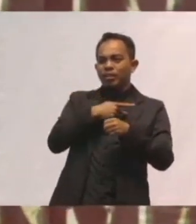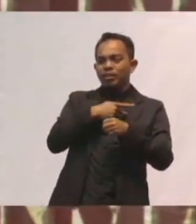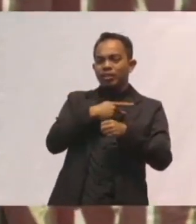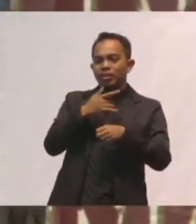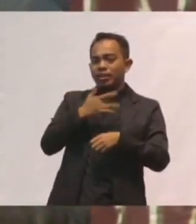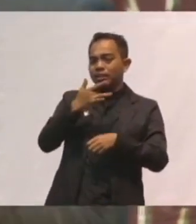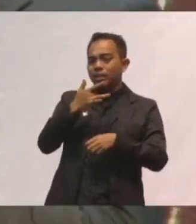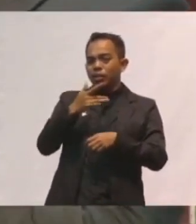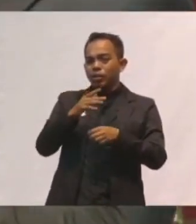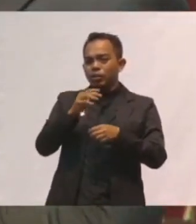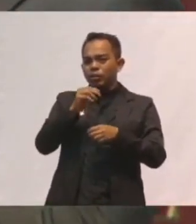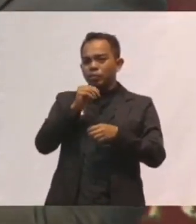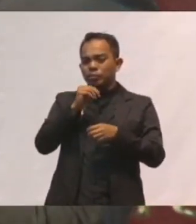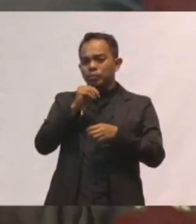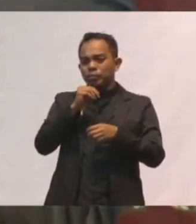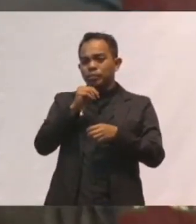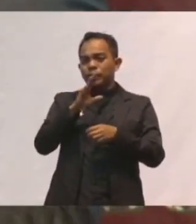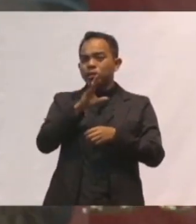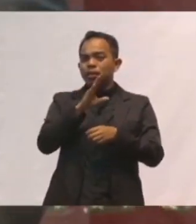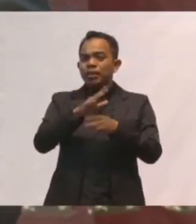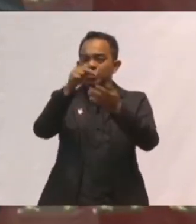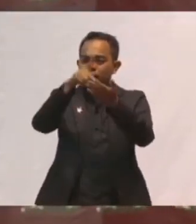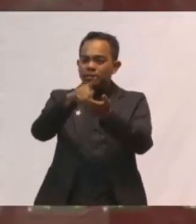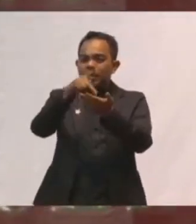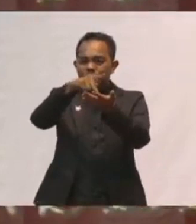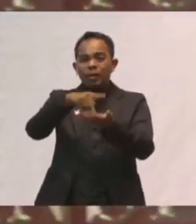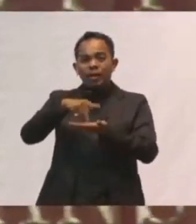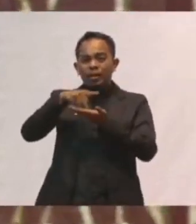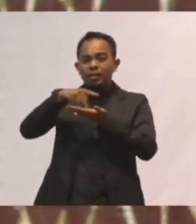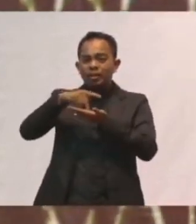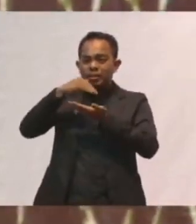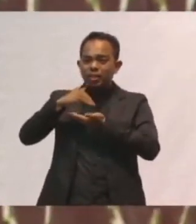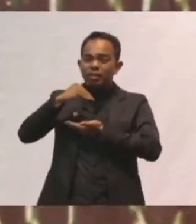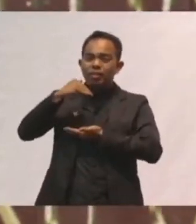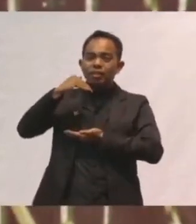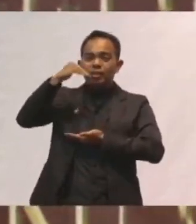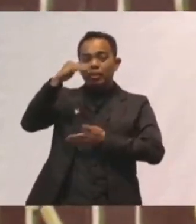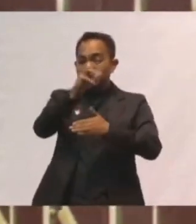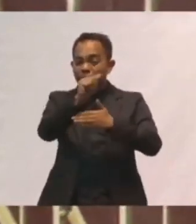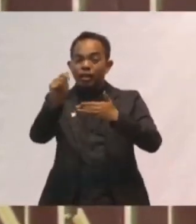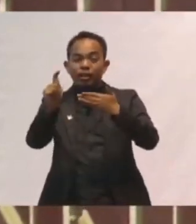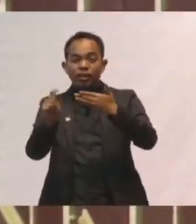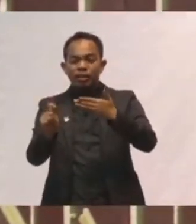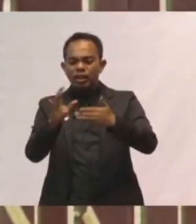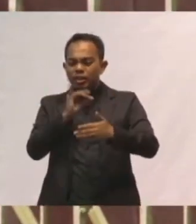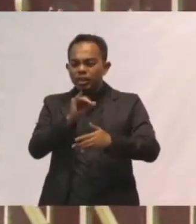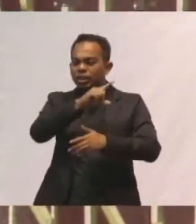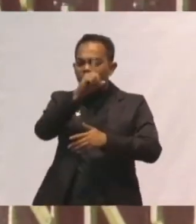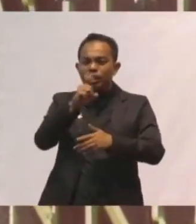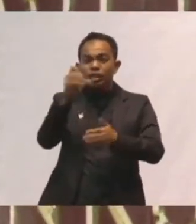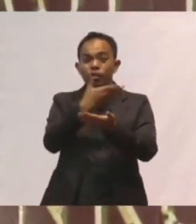Bukan sekadar pahalanya, ganjarannya di akhirat nanti, bahkan kalau saya tanya kepada semua di